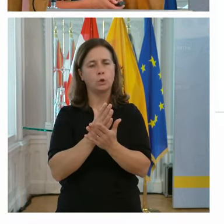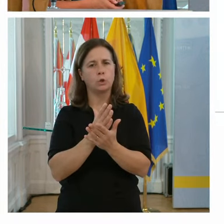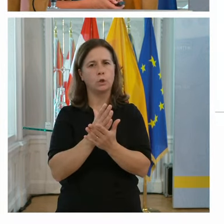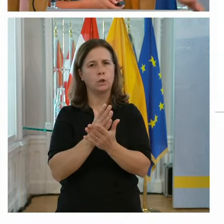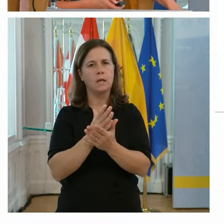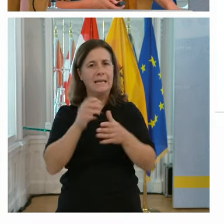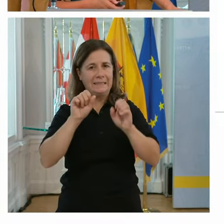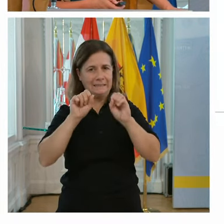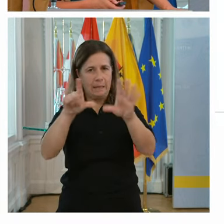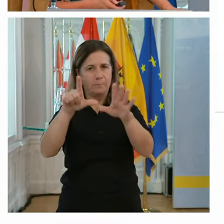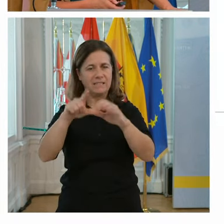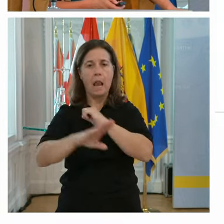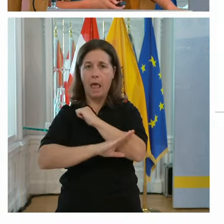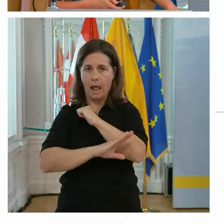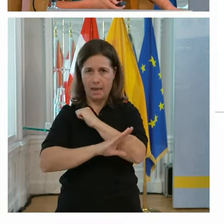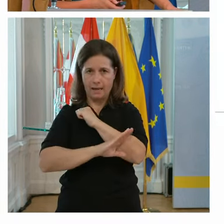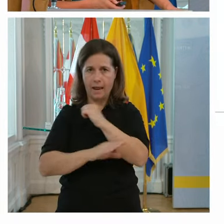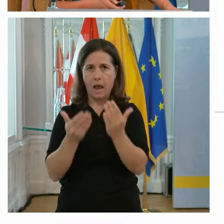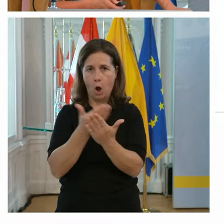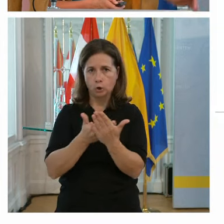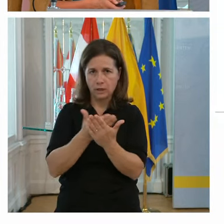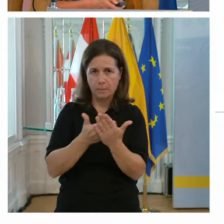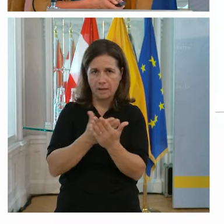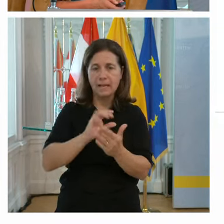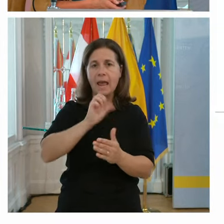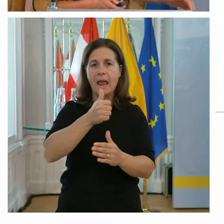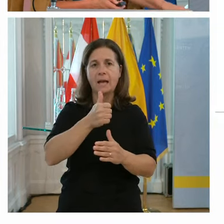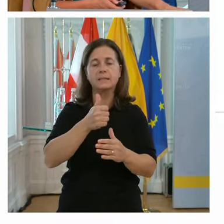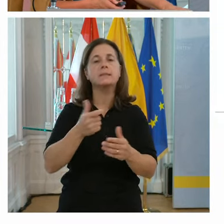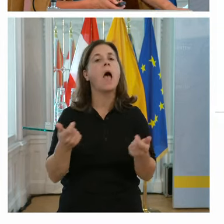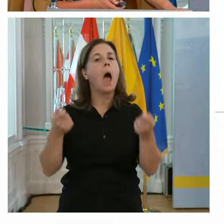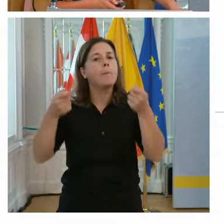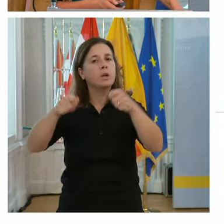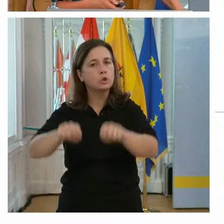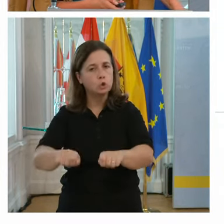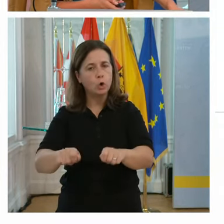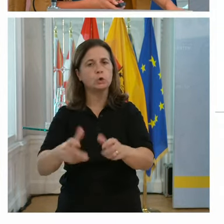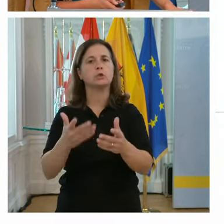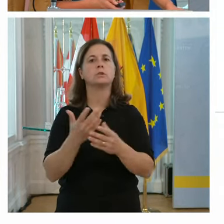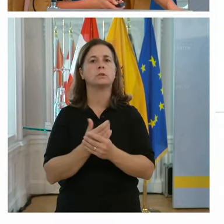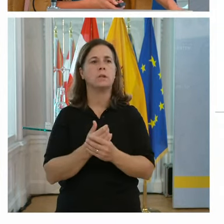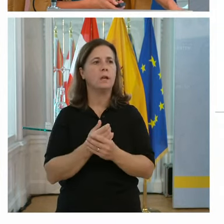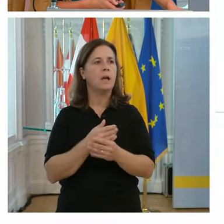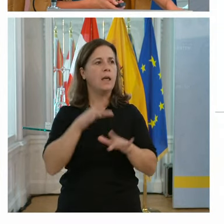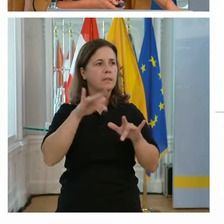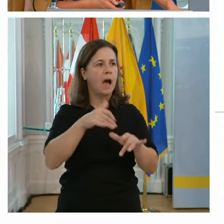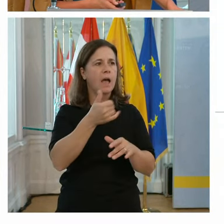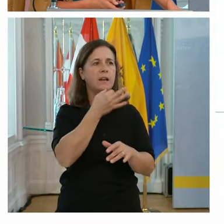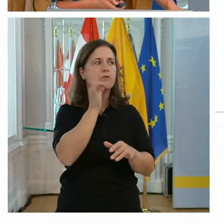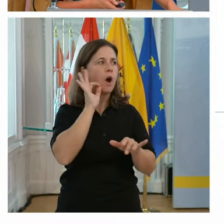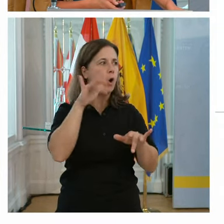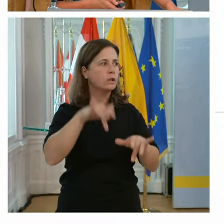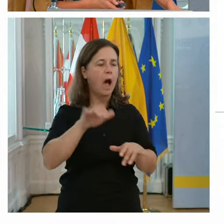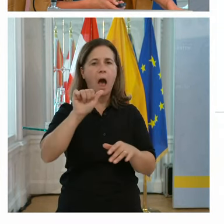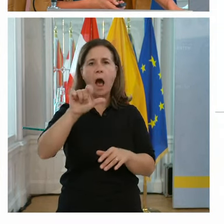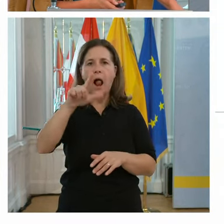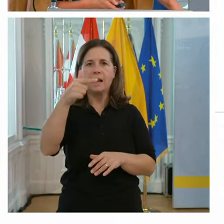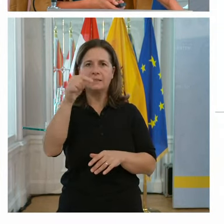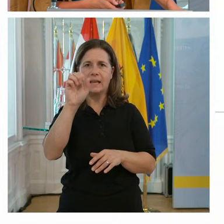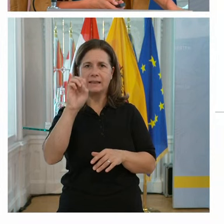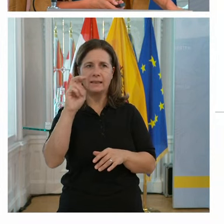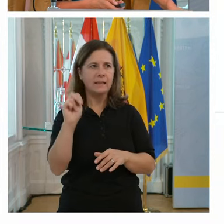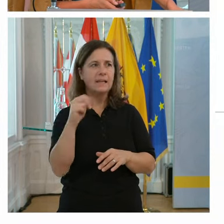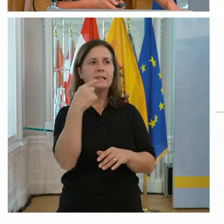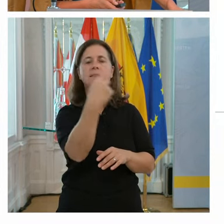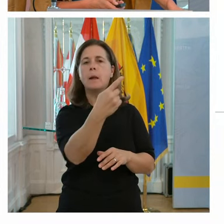mittlerweile 17 Lehrlinge. Der erste Jahrgang hat abgeschlossen. Die Frau Alten ist heute bei uns hier und hat das